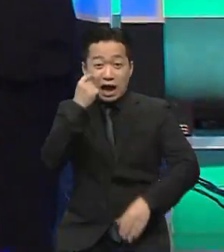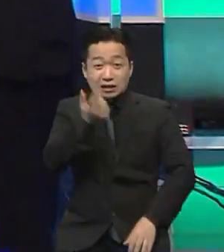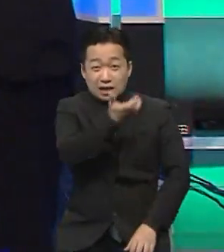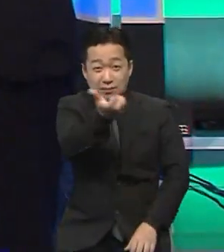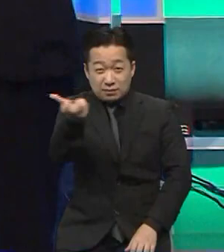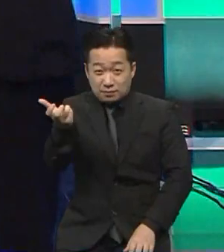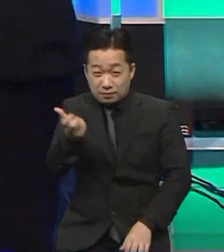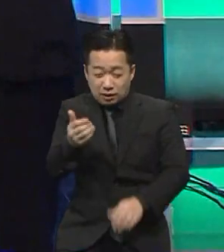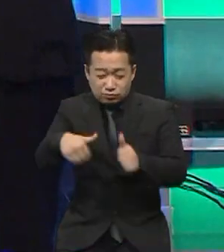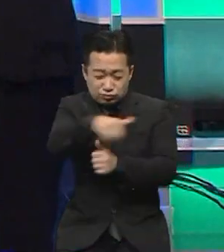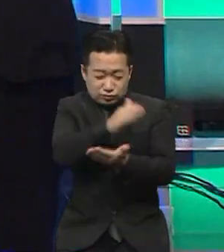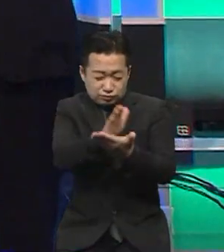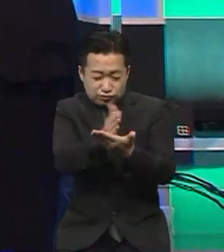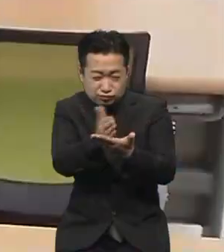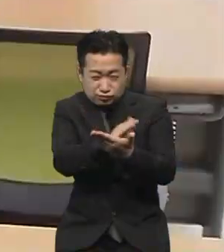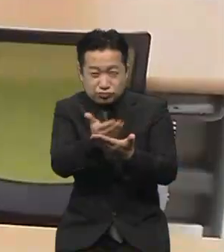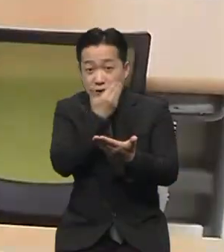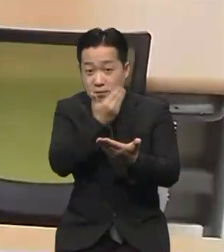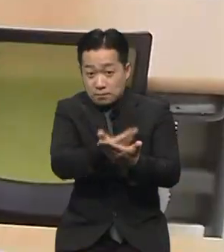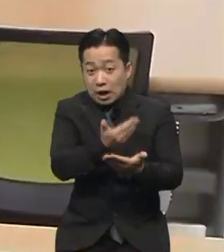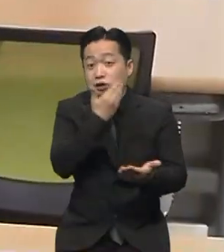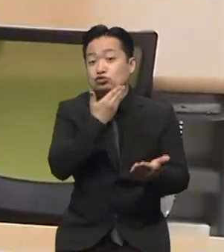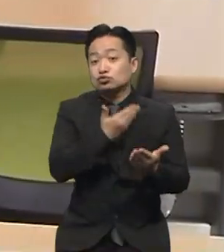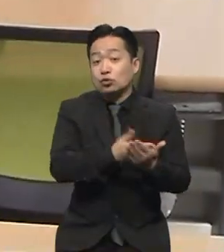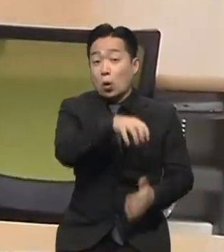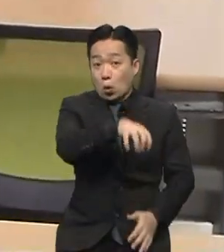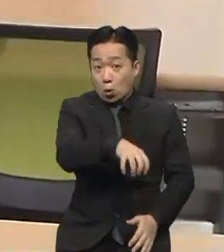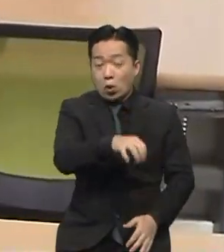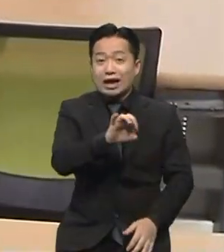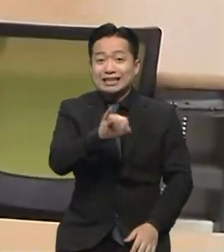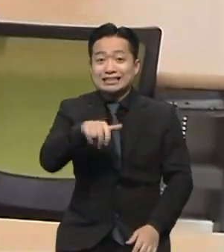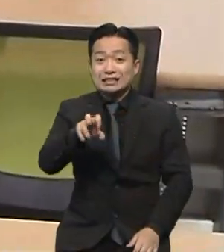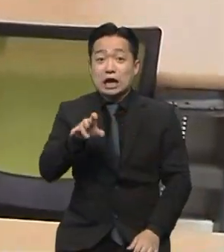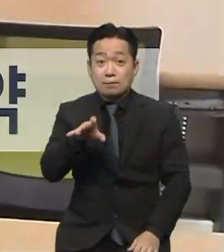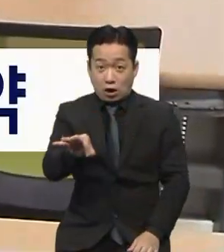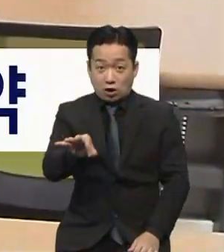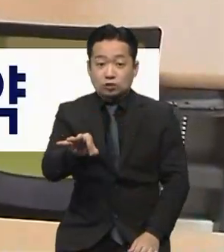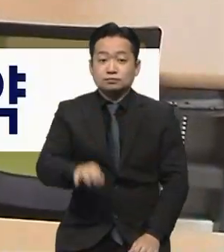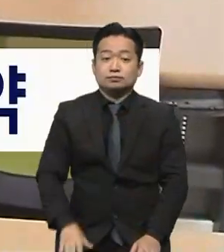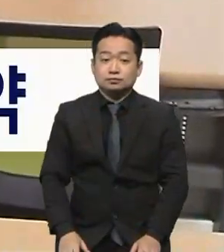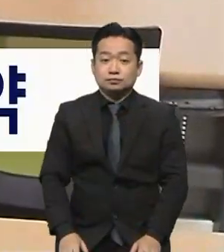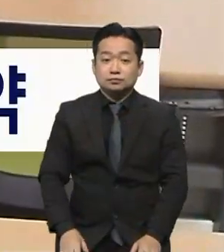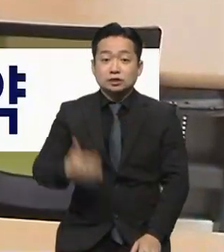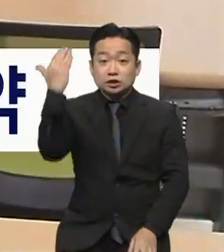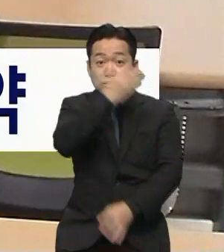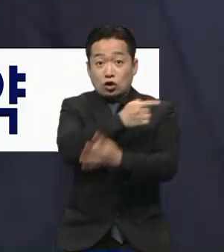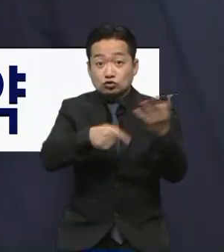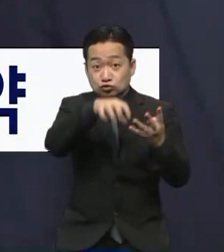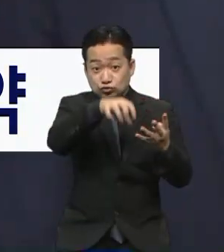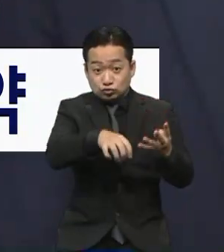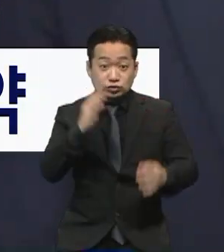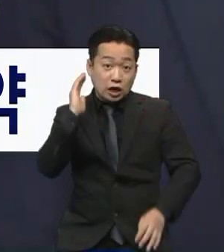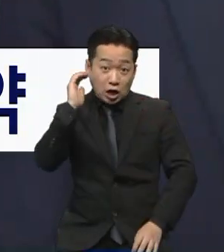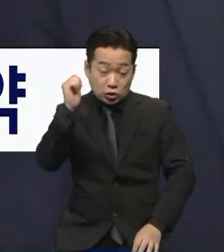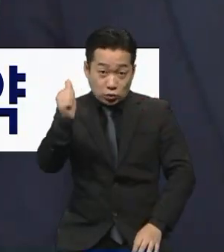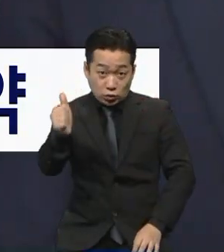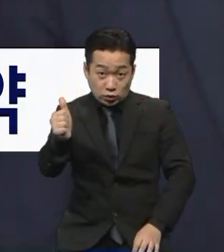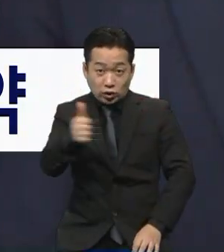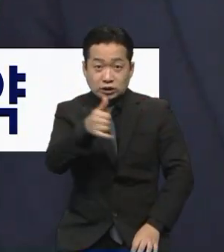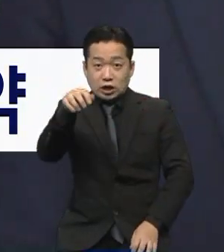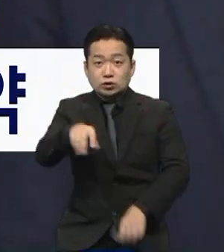경선의 판세를 좌우할 수도 있는 승부처입니다. 이재명 후보는 충북 청주에서 대통령의 세종시 집무실